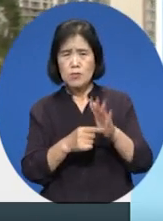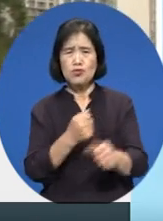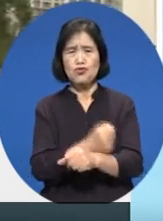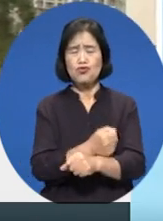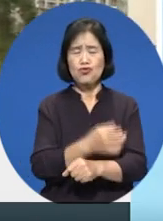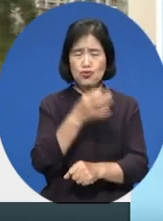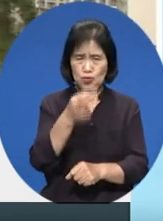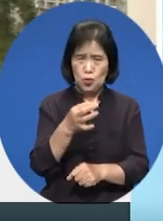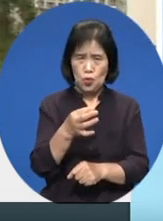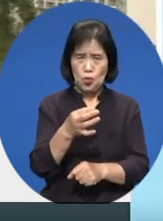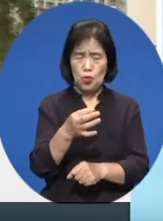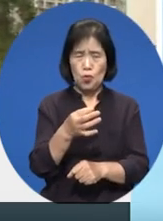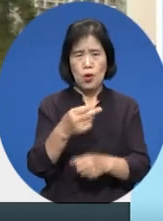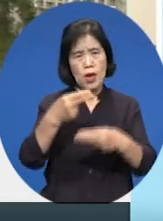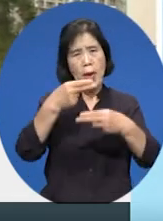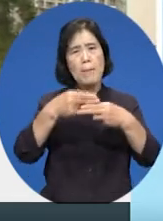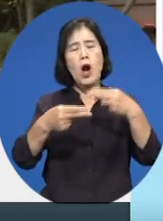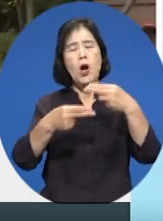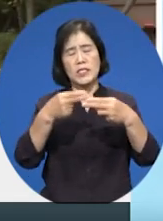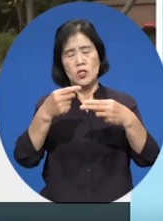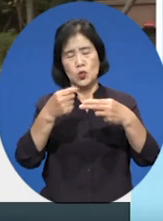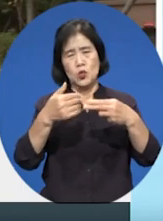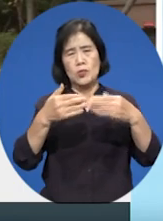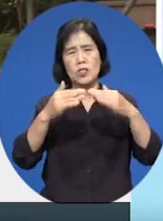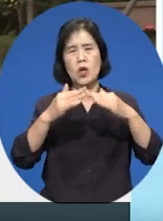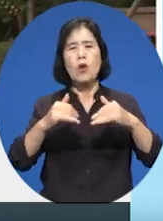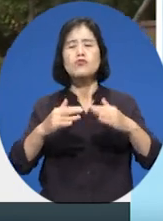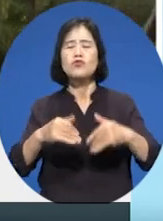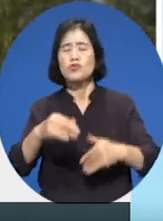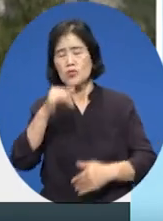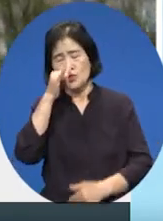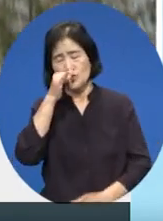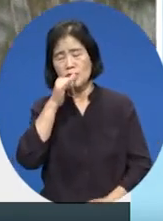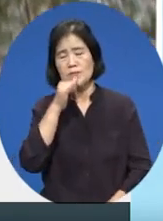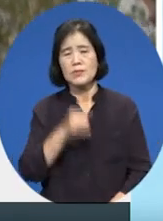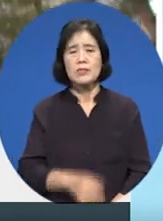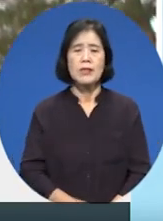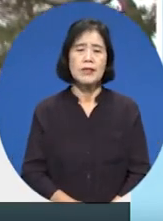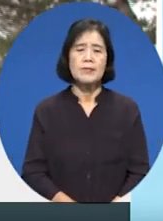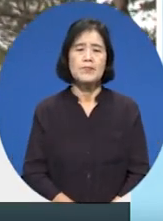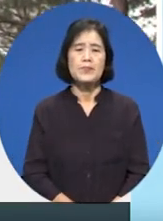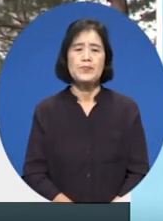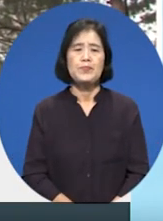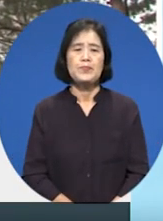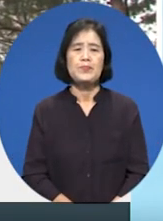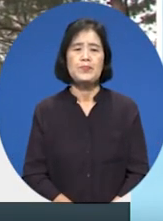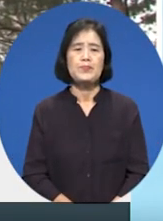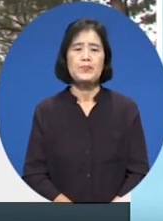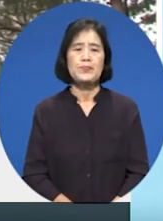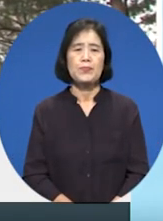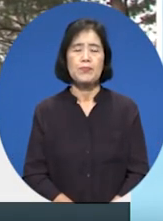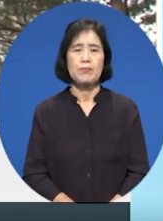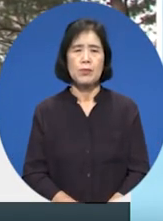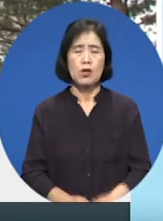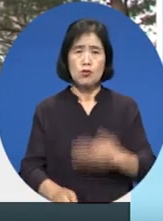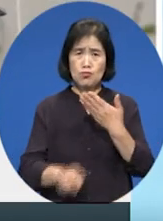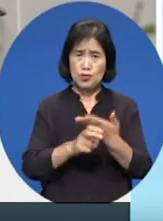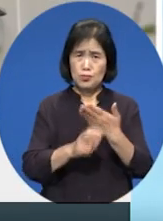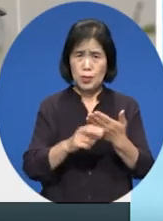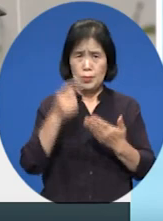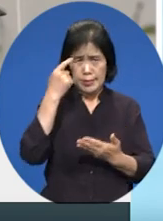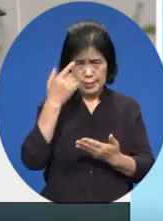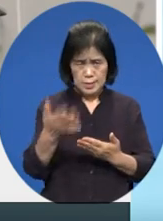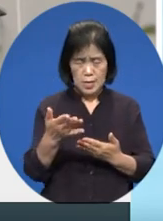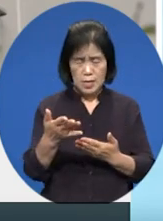수수료라든지 이런 것들의 어떤 장벽들이 약간 이제 허물어지고 있는 어떤 초창기라고 얘기할 수가 있겠죠. 사실 뭐 그게 이제 불법이냐 여부를 갖다가